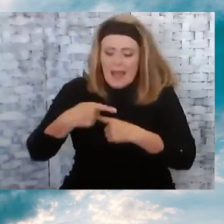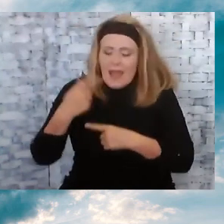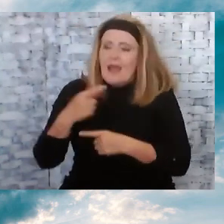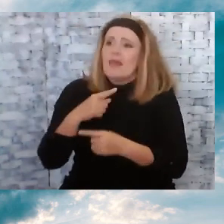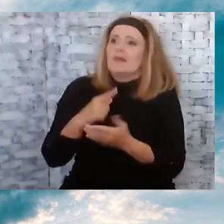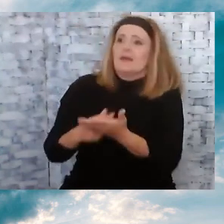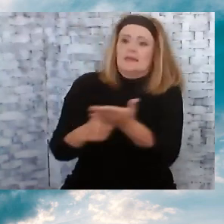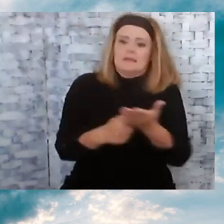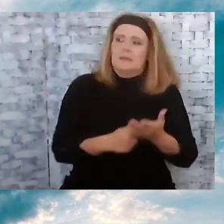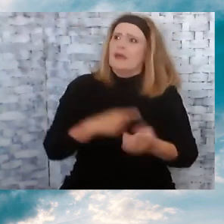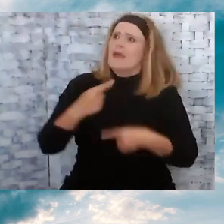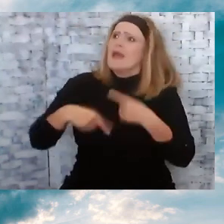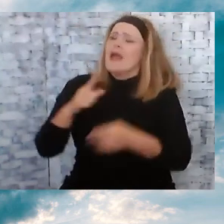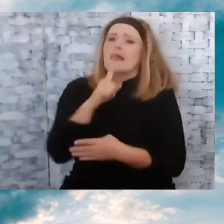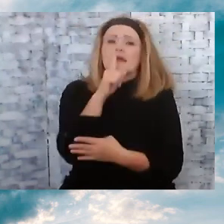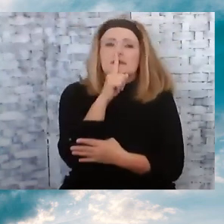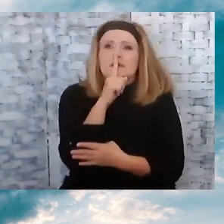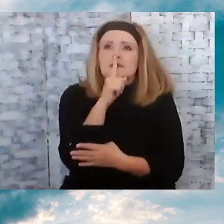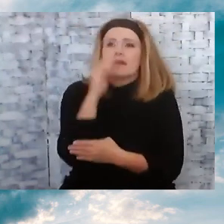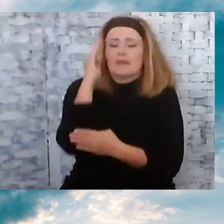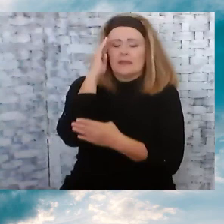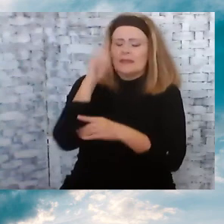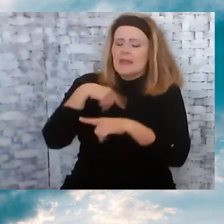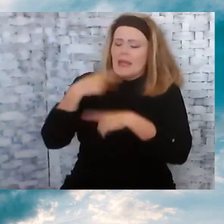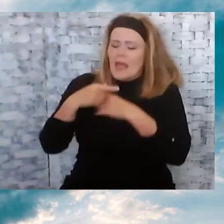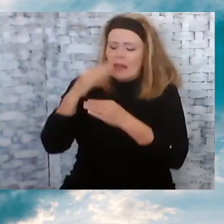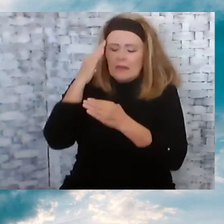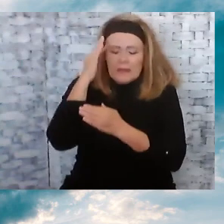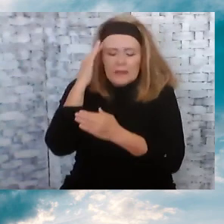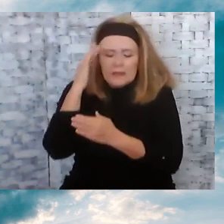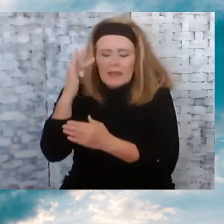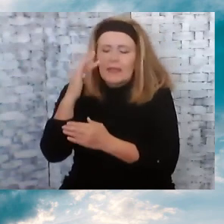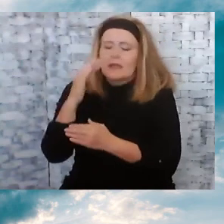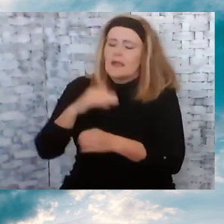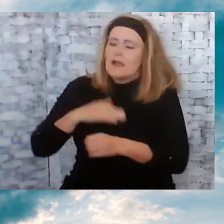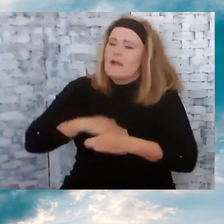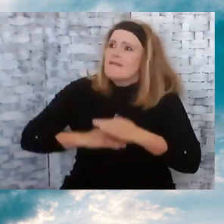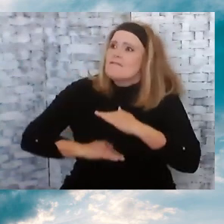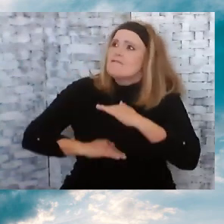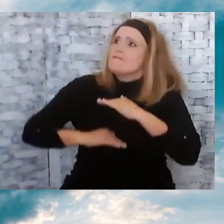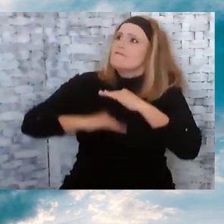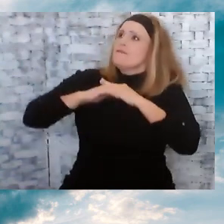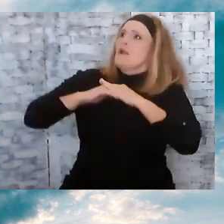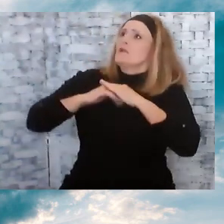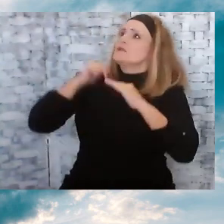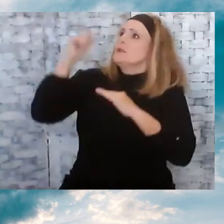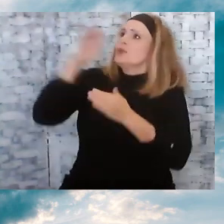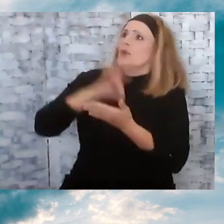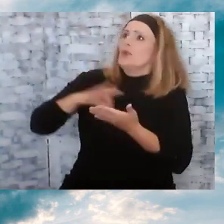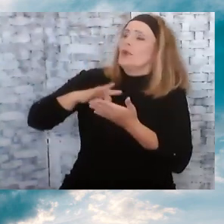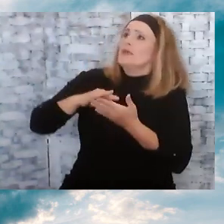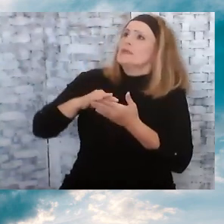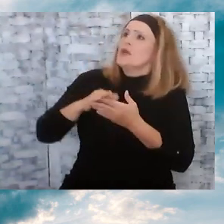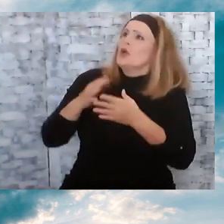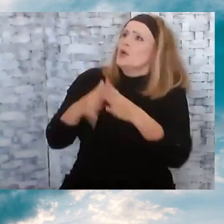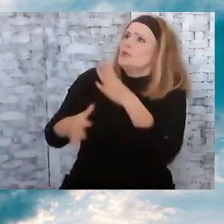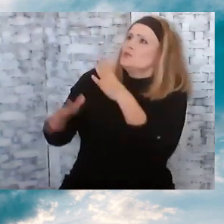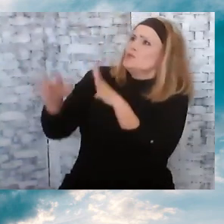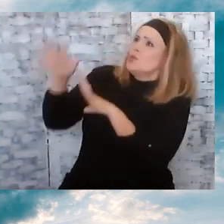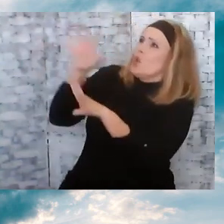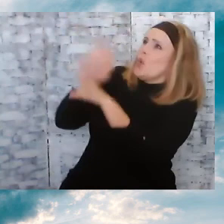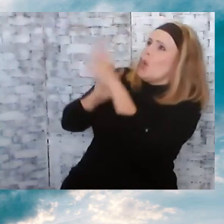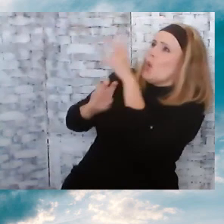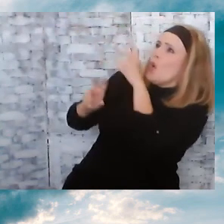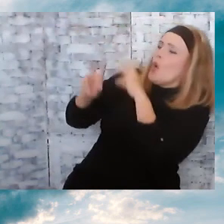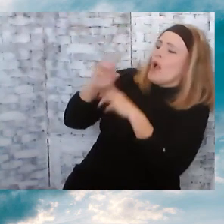tyd, elke gesprek, elke oordenking, vul ons met U Gees, soos U beloof het, daai